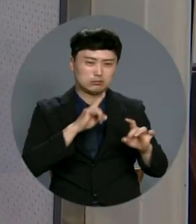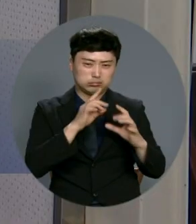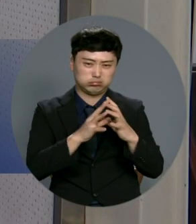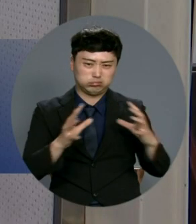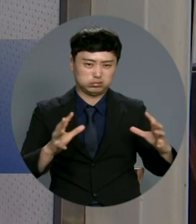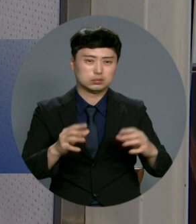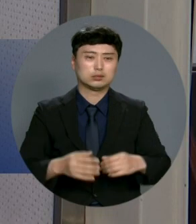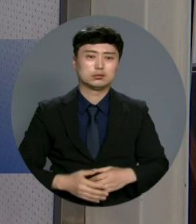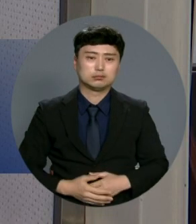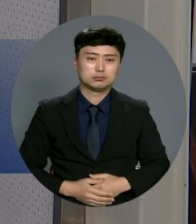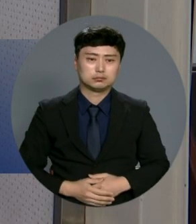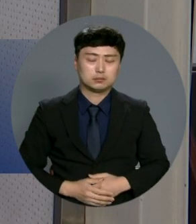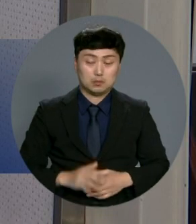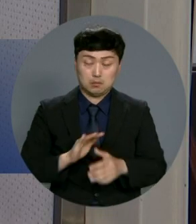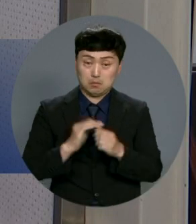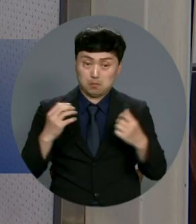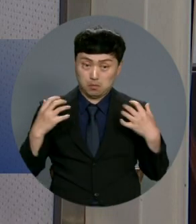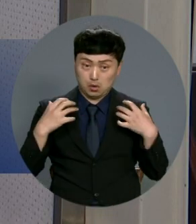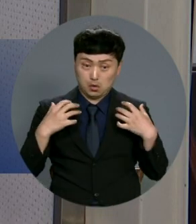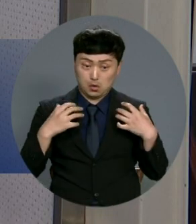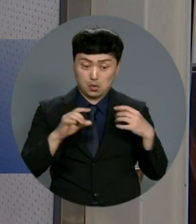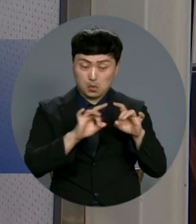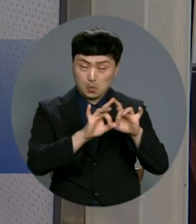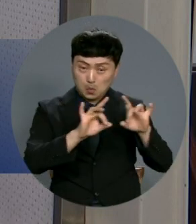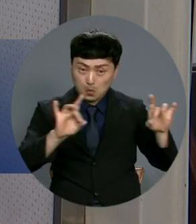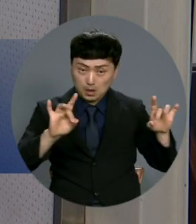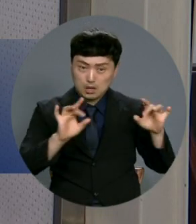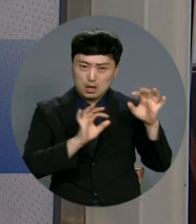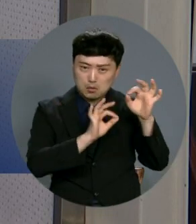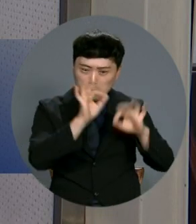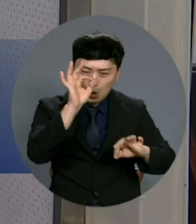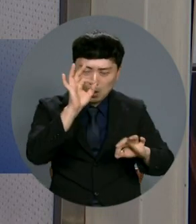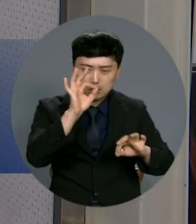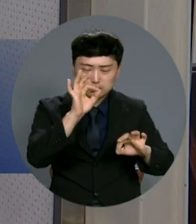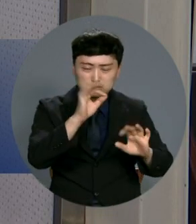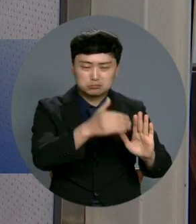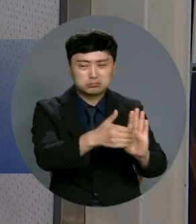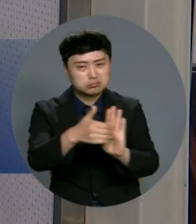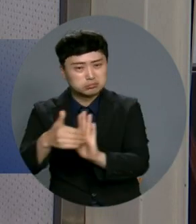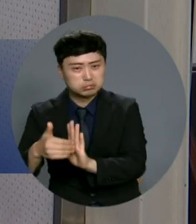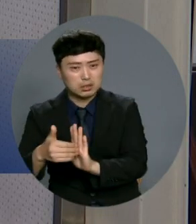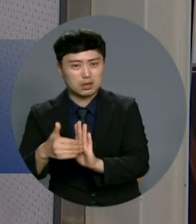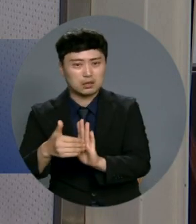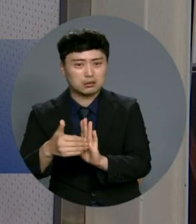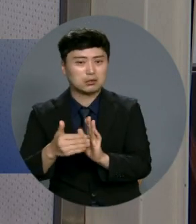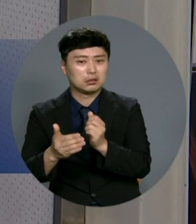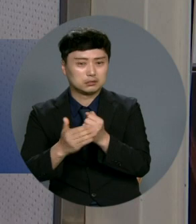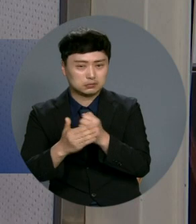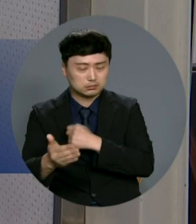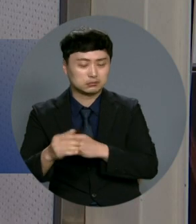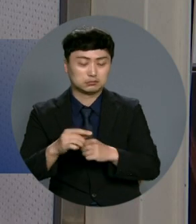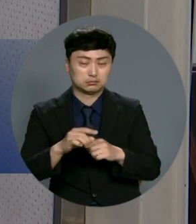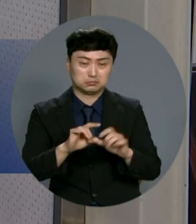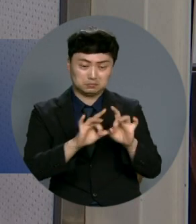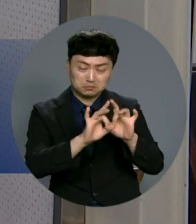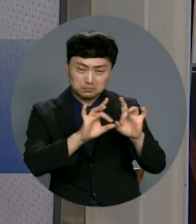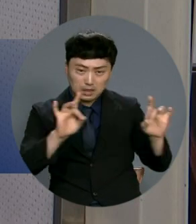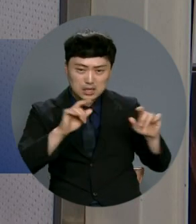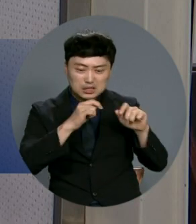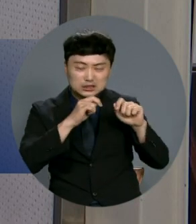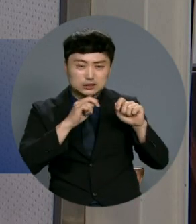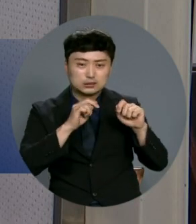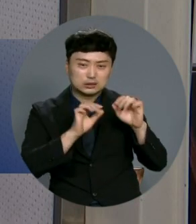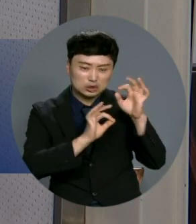뭐 저희 단원들이 실수를 했었을 때 방패막이가 돼줘야 하니 그걸로 인해서 뭐 단원들이 실수한 게 있으면